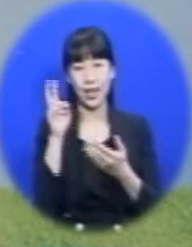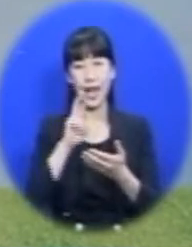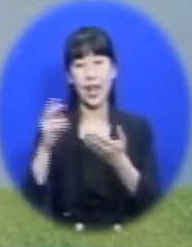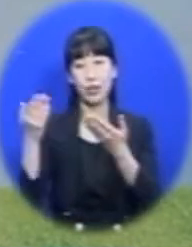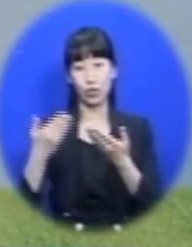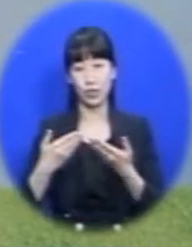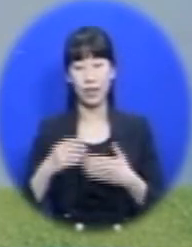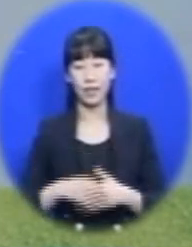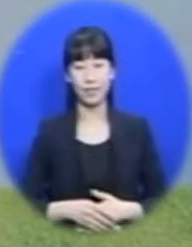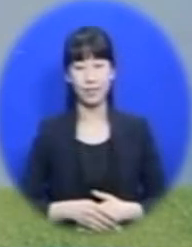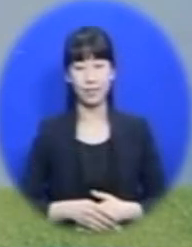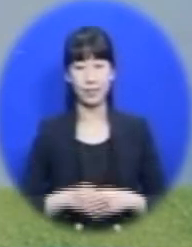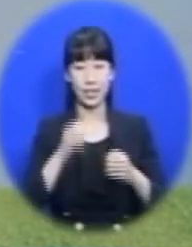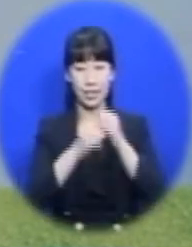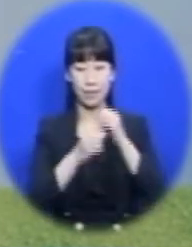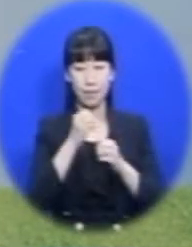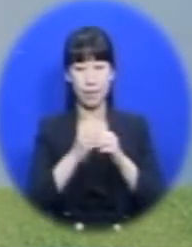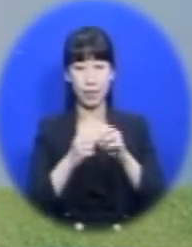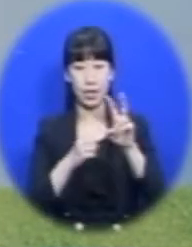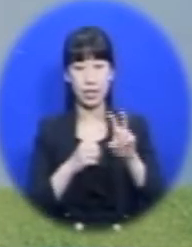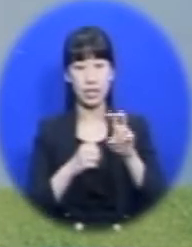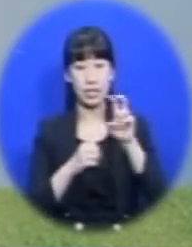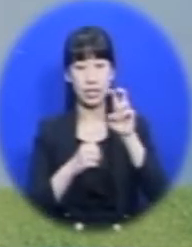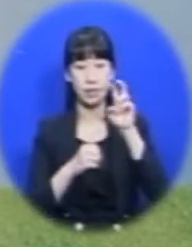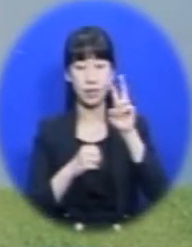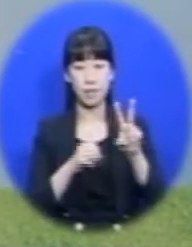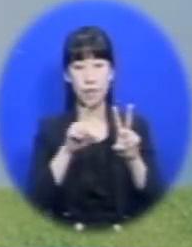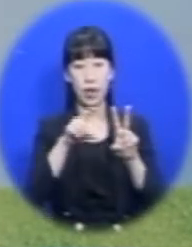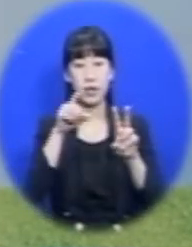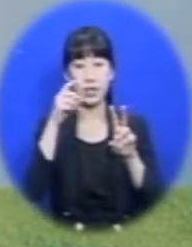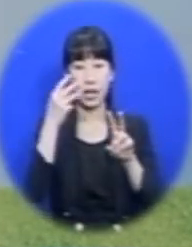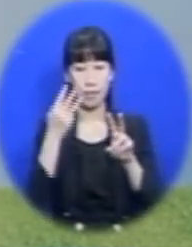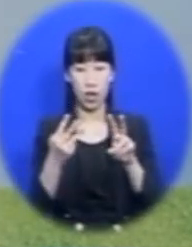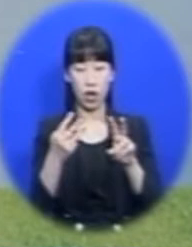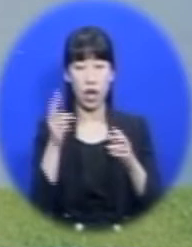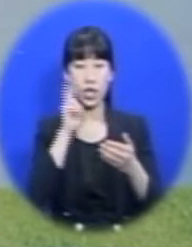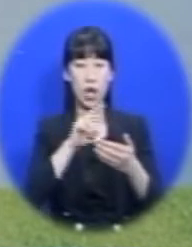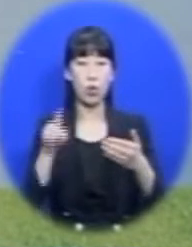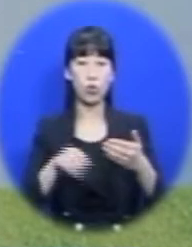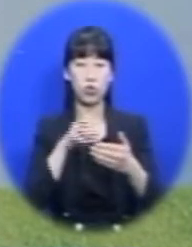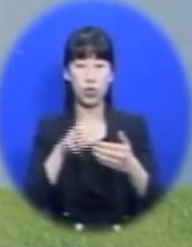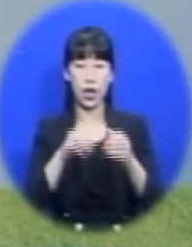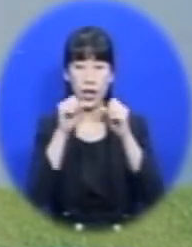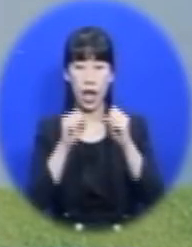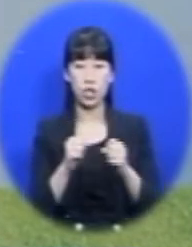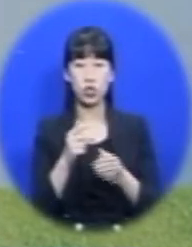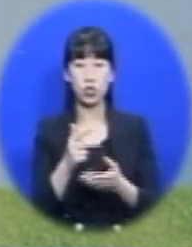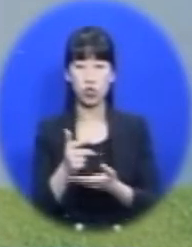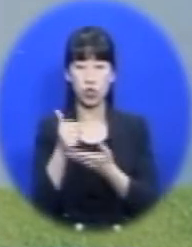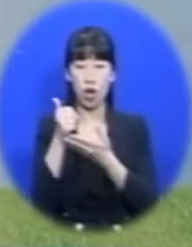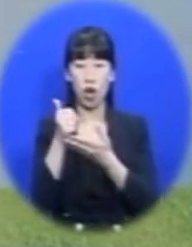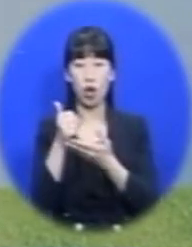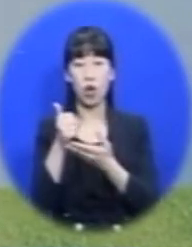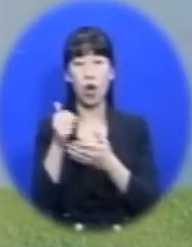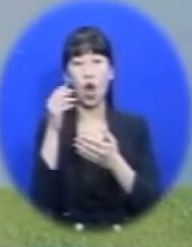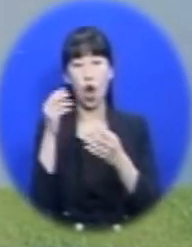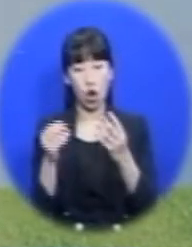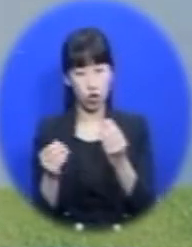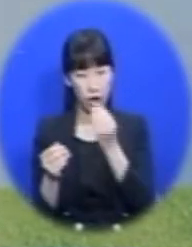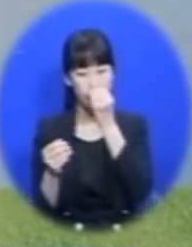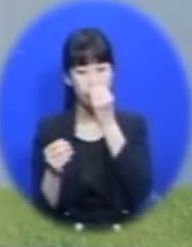시편 22편 3절에 이스라엘의 찬송 중에 계시는 주여 주는 거룩하시니이다. 우리가